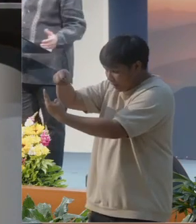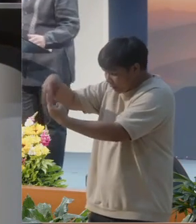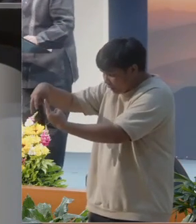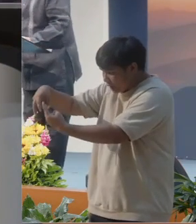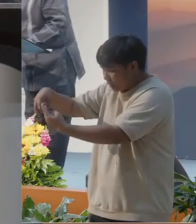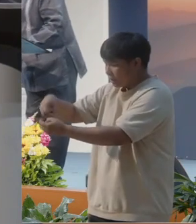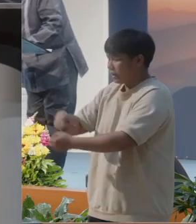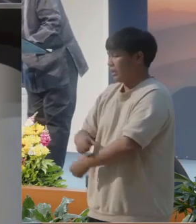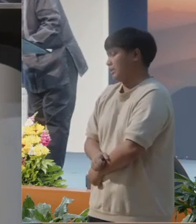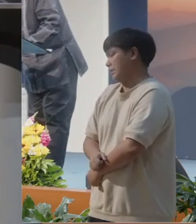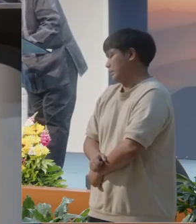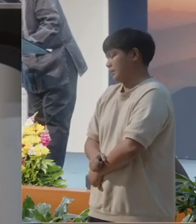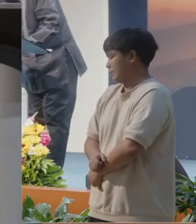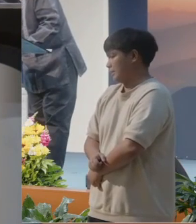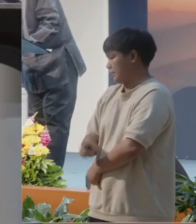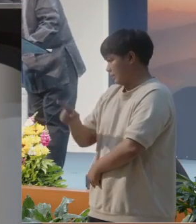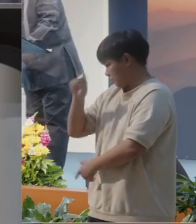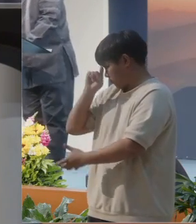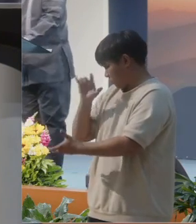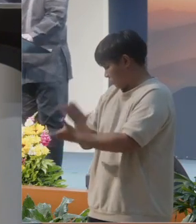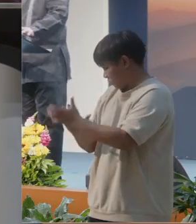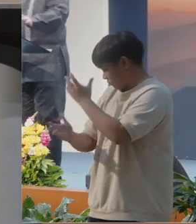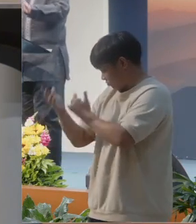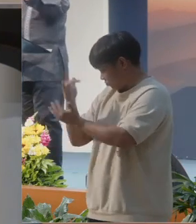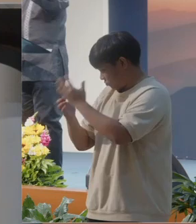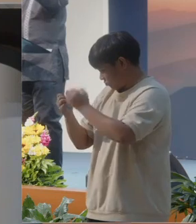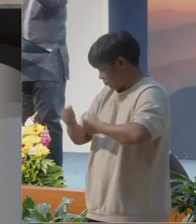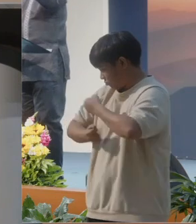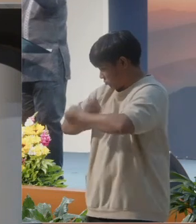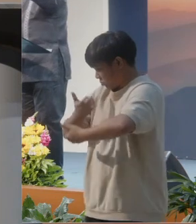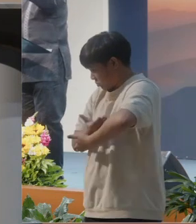sa kanilang mga paniniwala. Hindi po